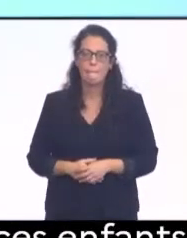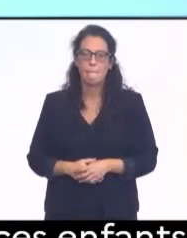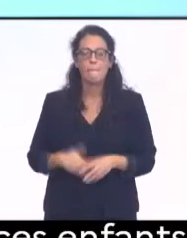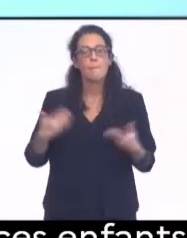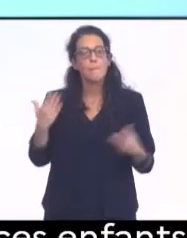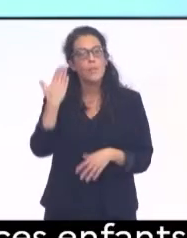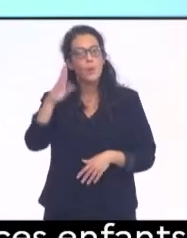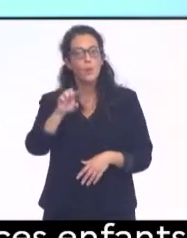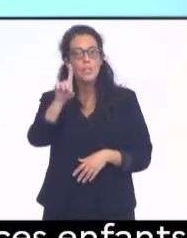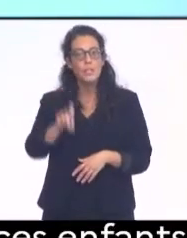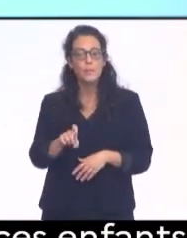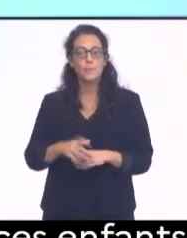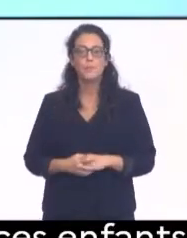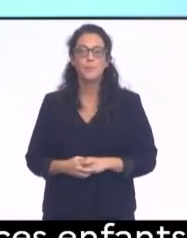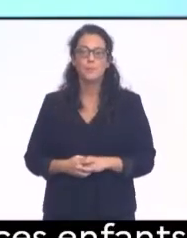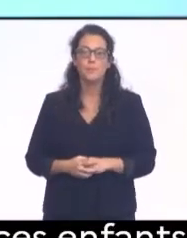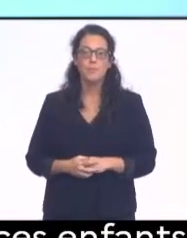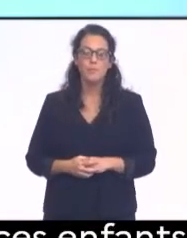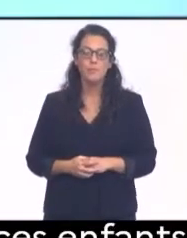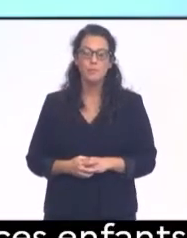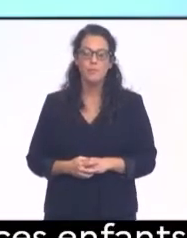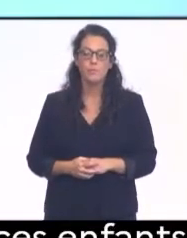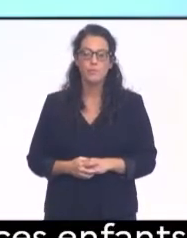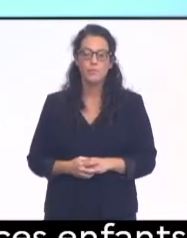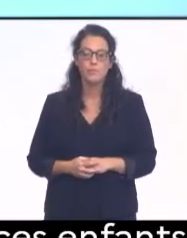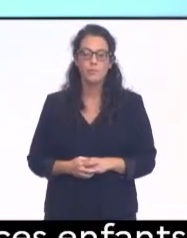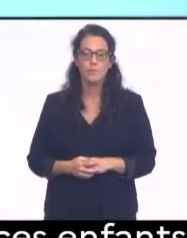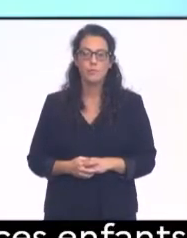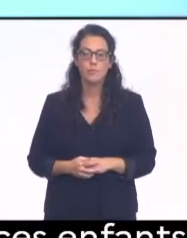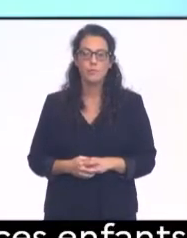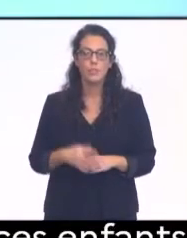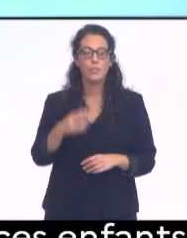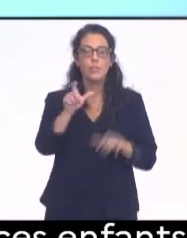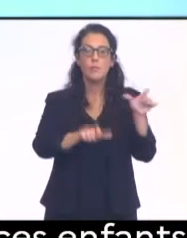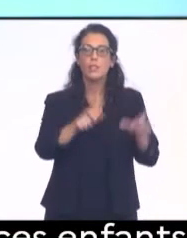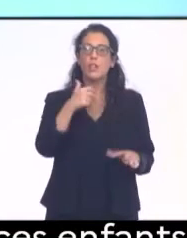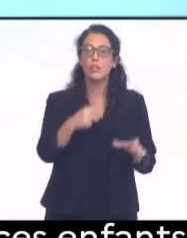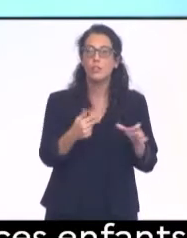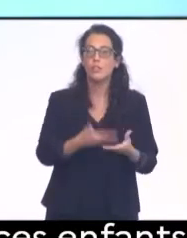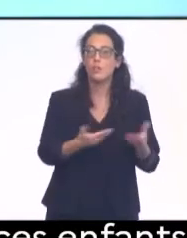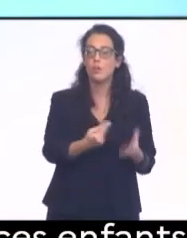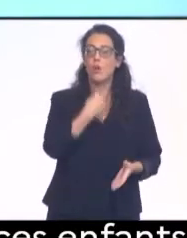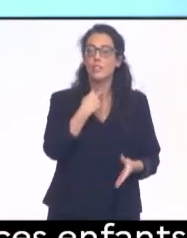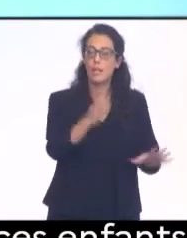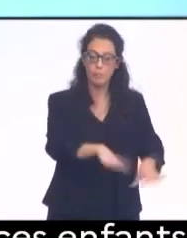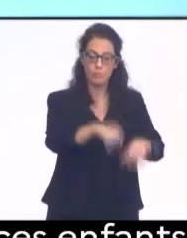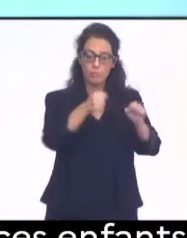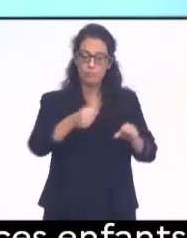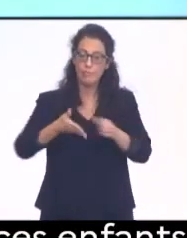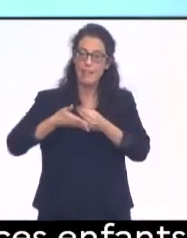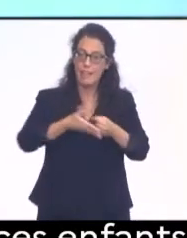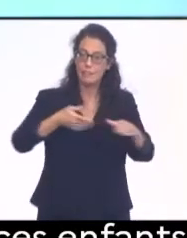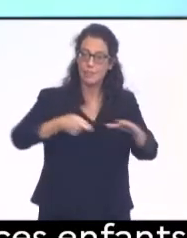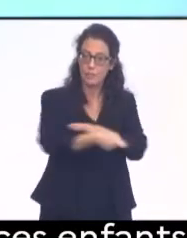question de Michael Quib du magazine Être Emploi. Les aides au recrutement des personnes handicapées vont-elles être prolongées au-delà du 28